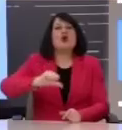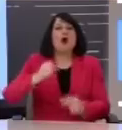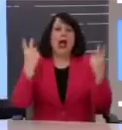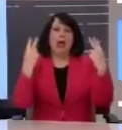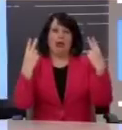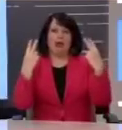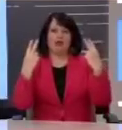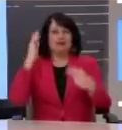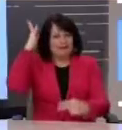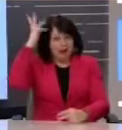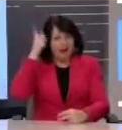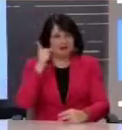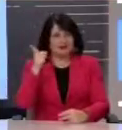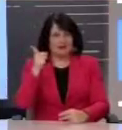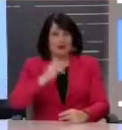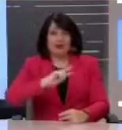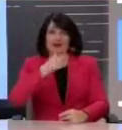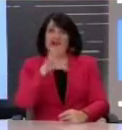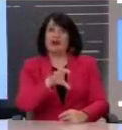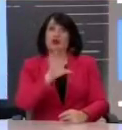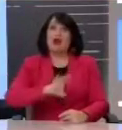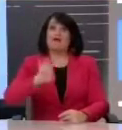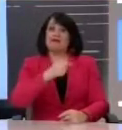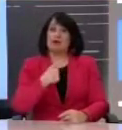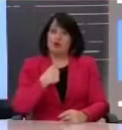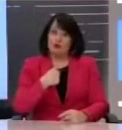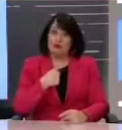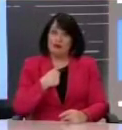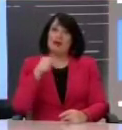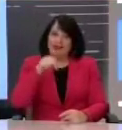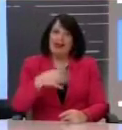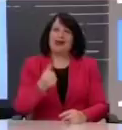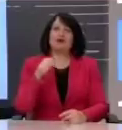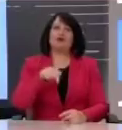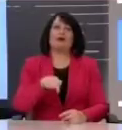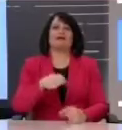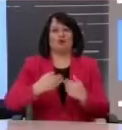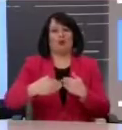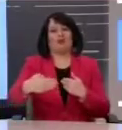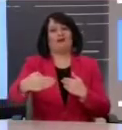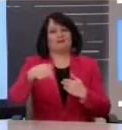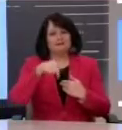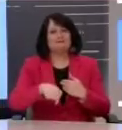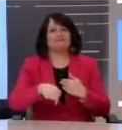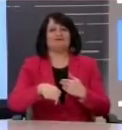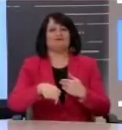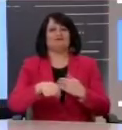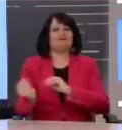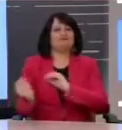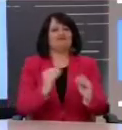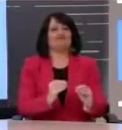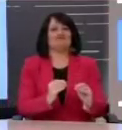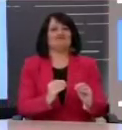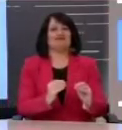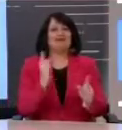να είμαστε η δεύτερη χώρα στην Ευρώπη η οποία ανοίγει τις πόρτες της μέσω μακροπρόθεσμα στην εισαγωγή